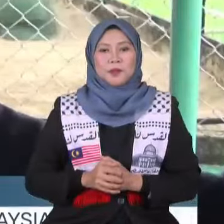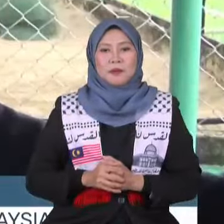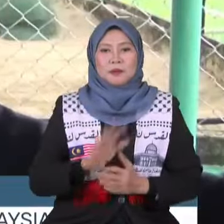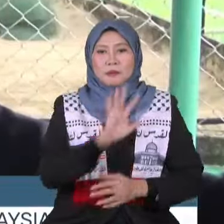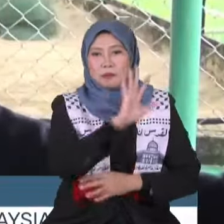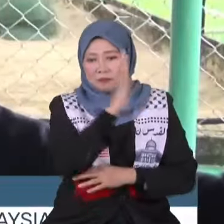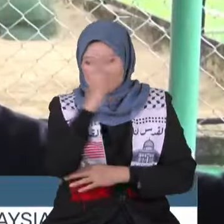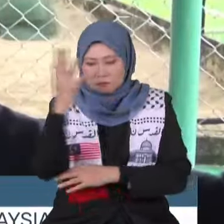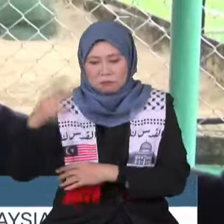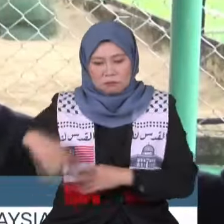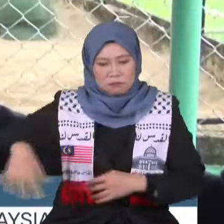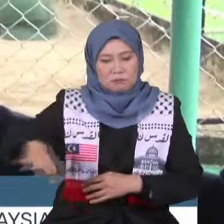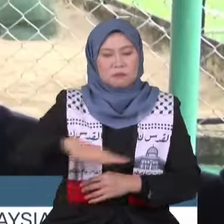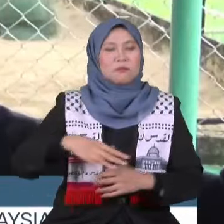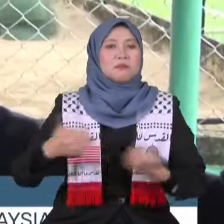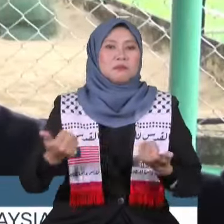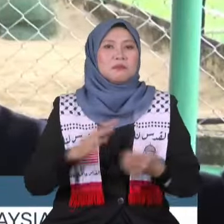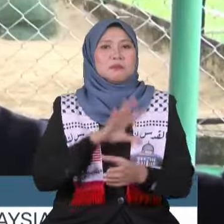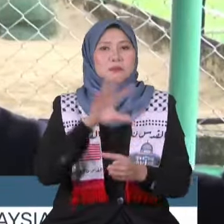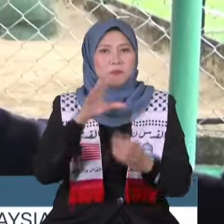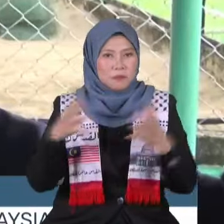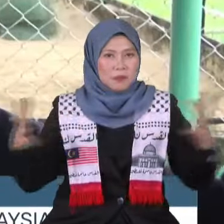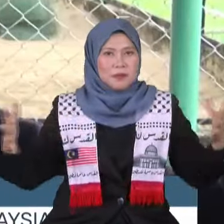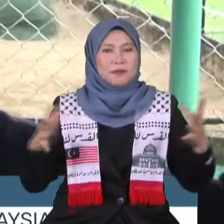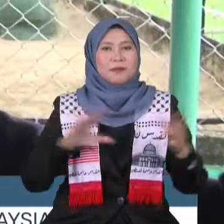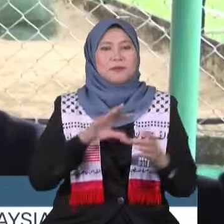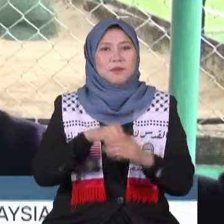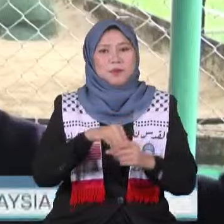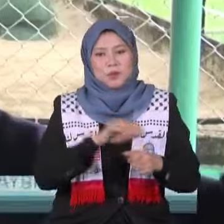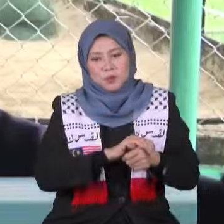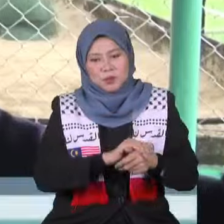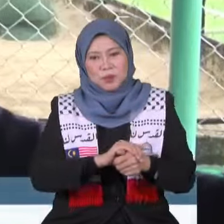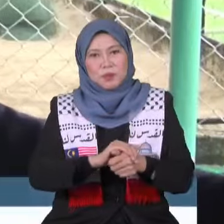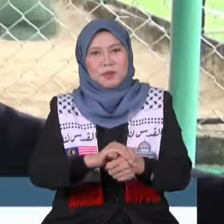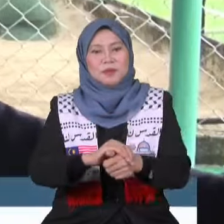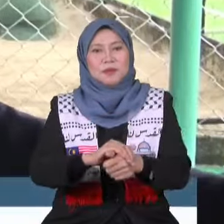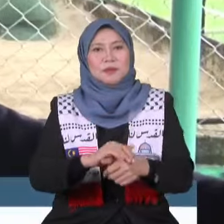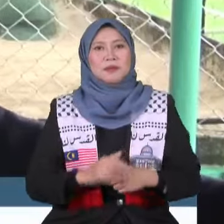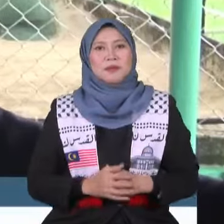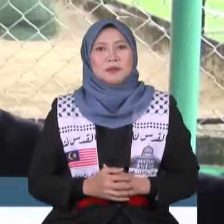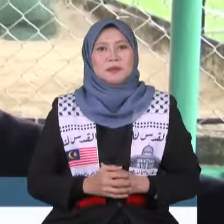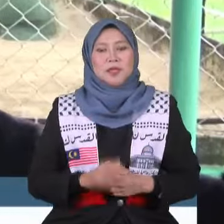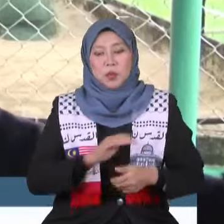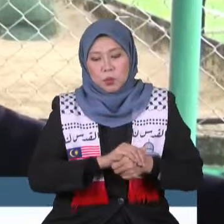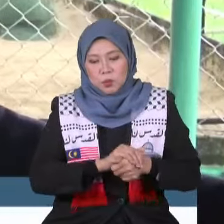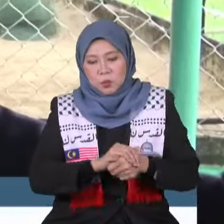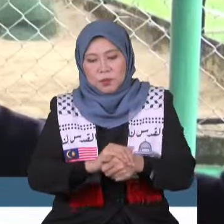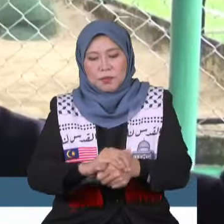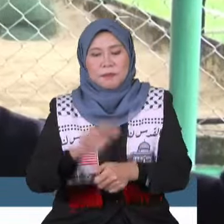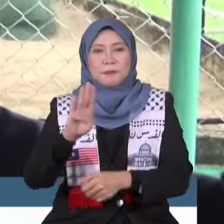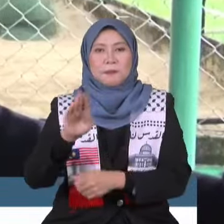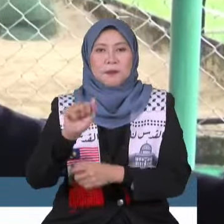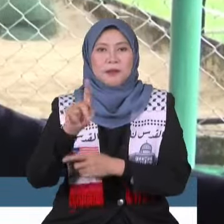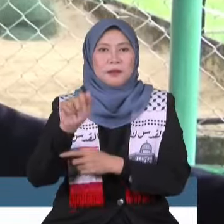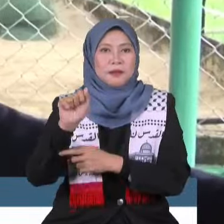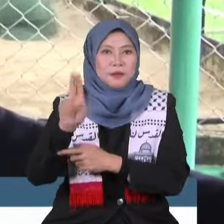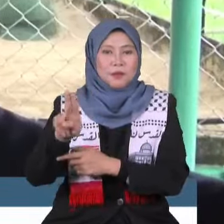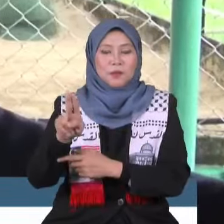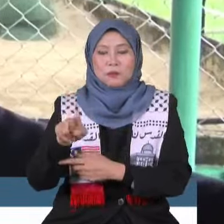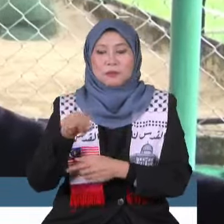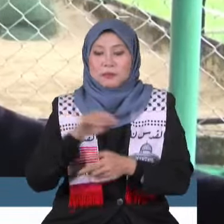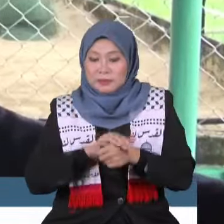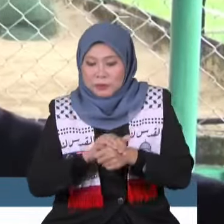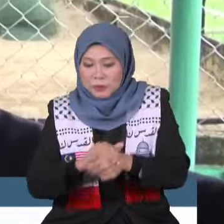banyak. Termasuklah mereka merupakan penanam pokok bakau. Setelah mereka makan buah